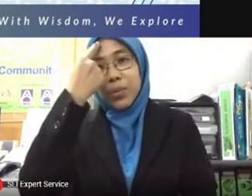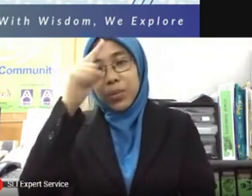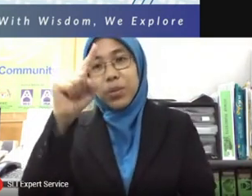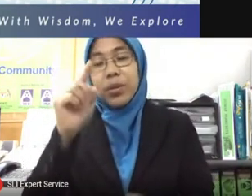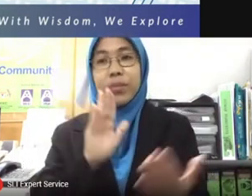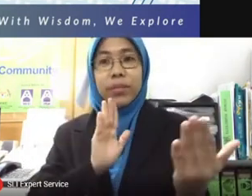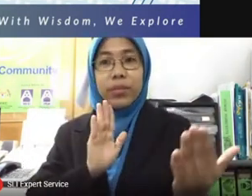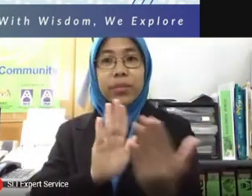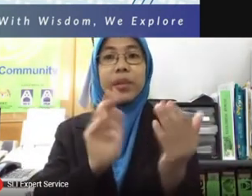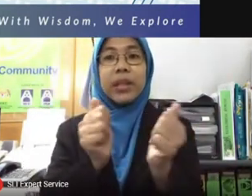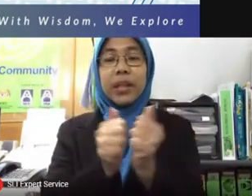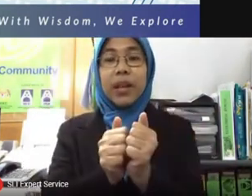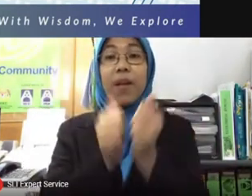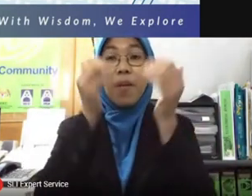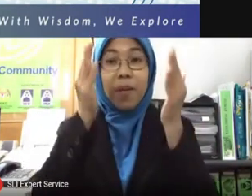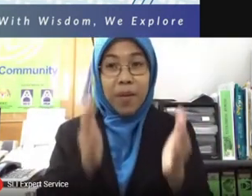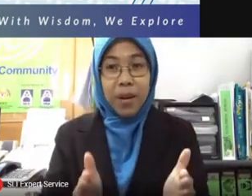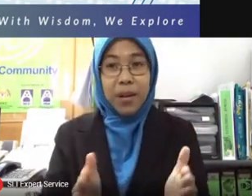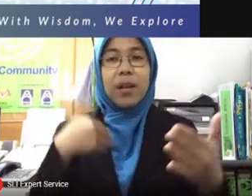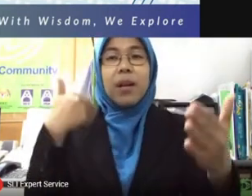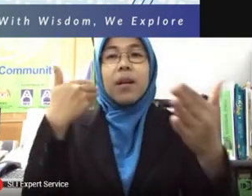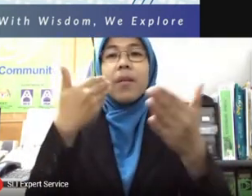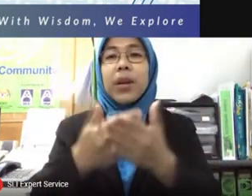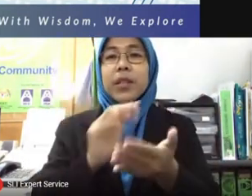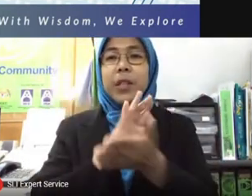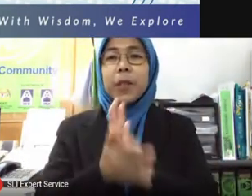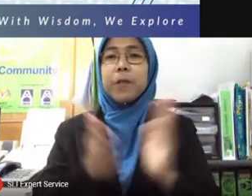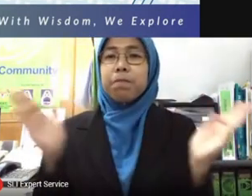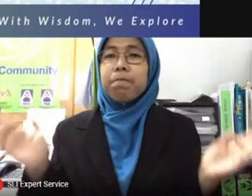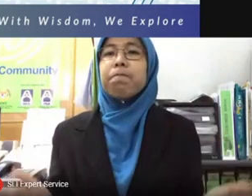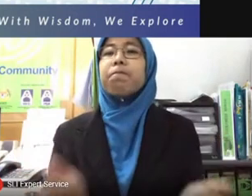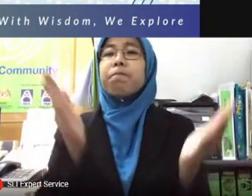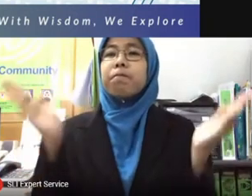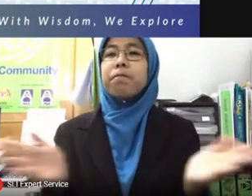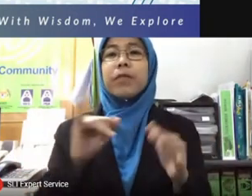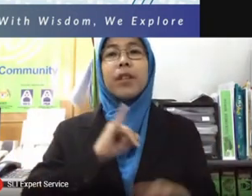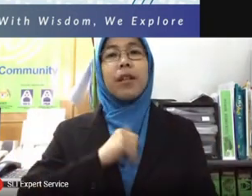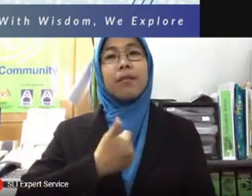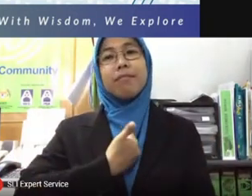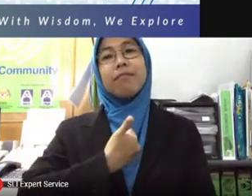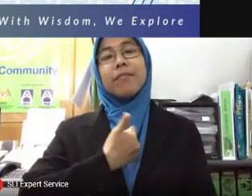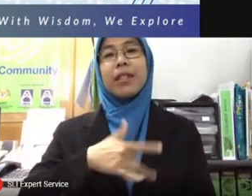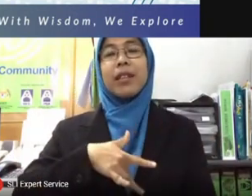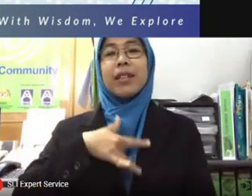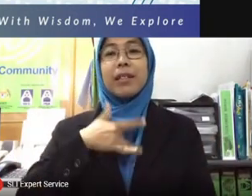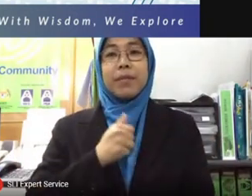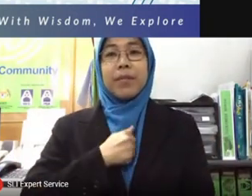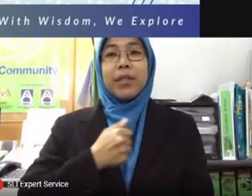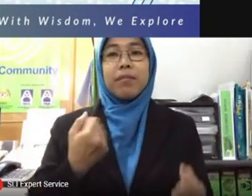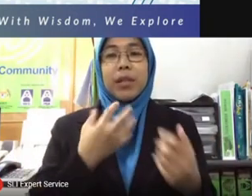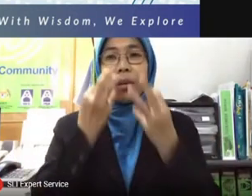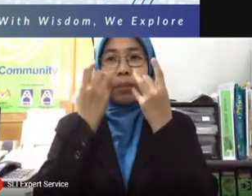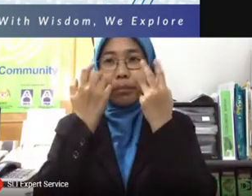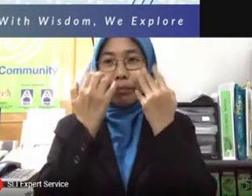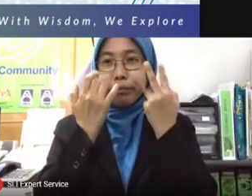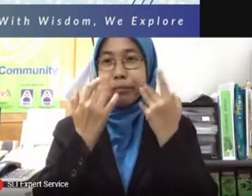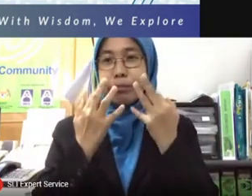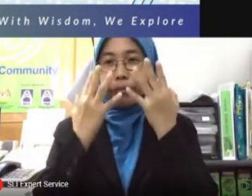berhadapan dengan publik dan sampai menjadi seorang motivator, saya sendiri pun, kita pun boleh bergenang air mata